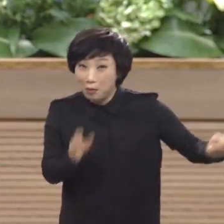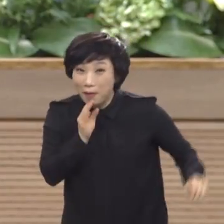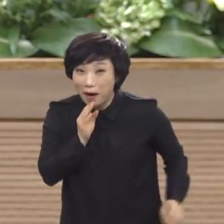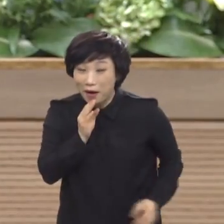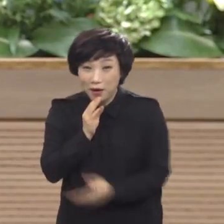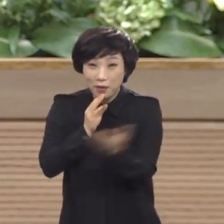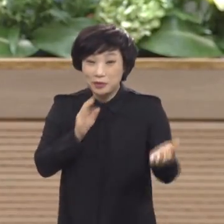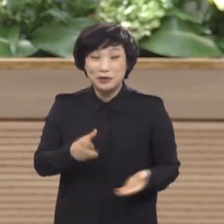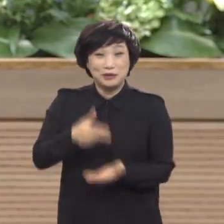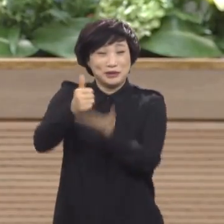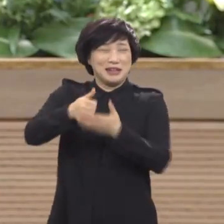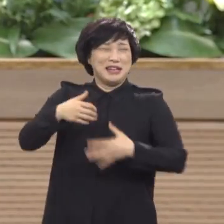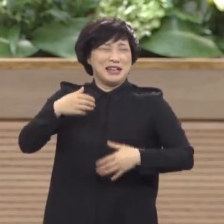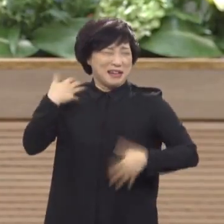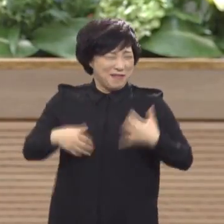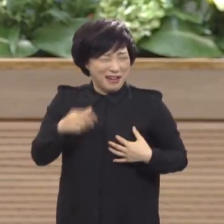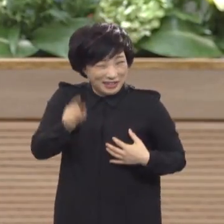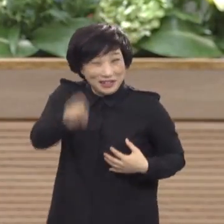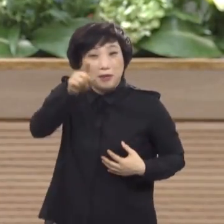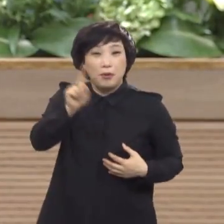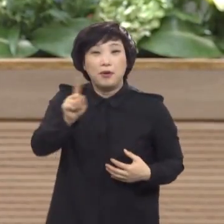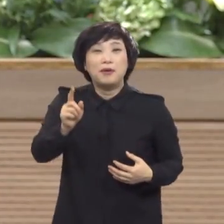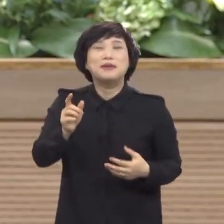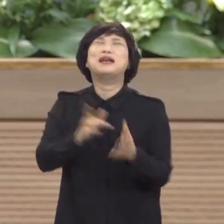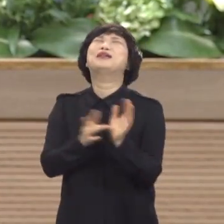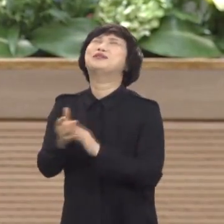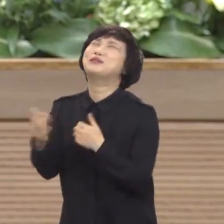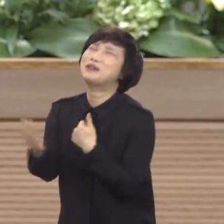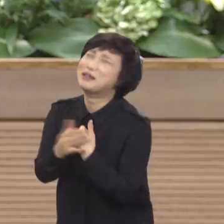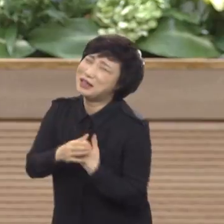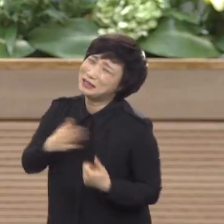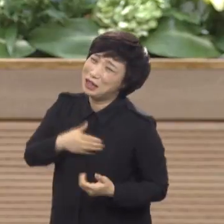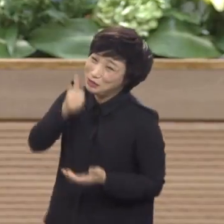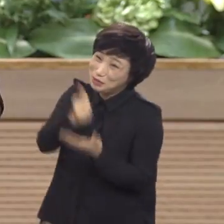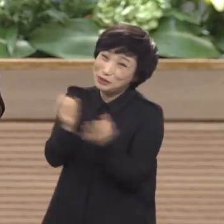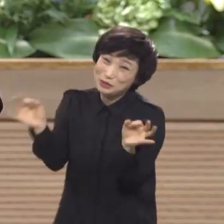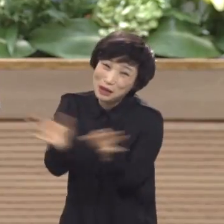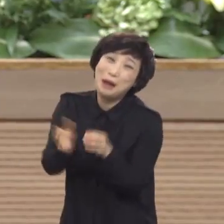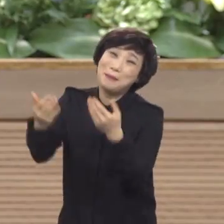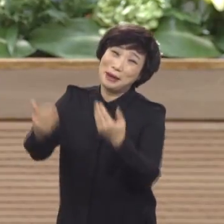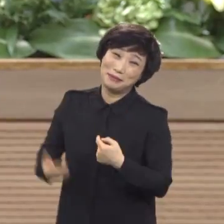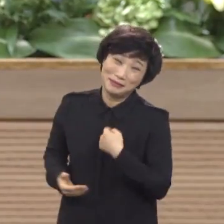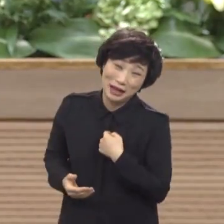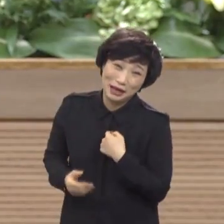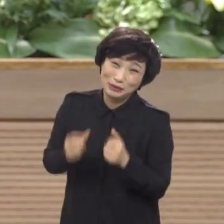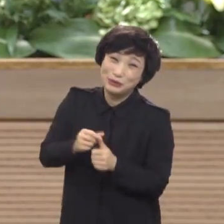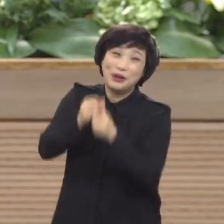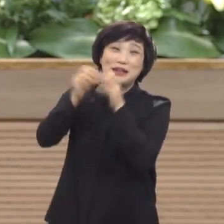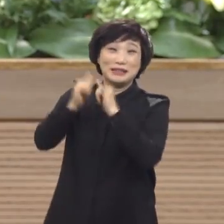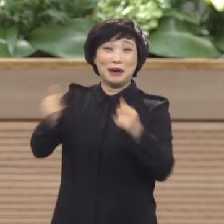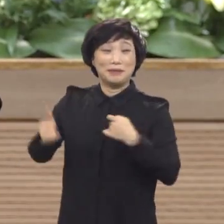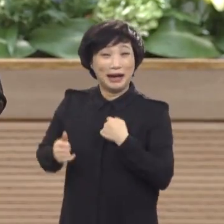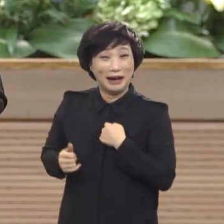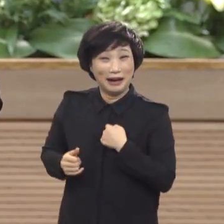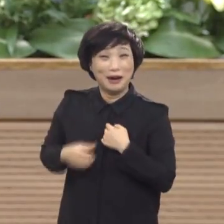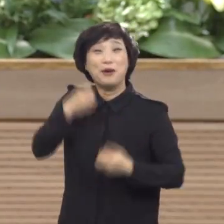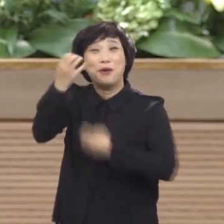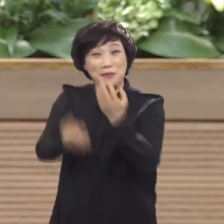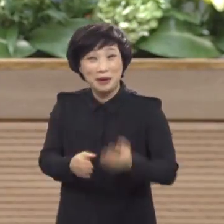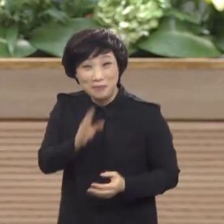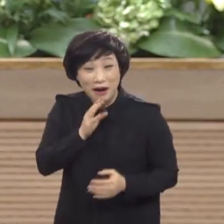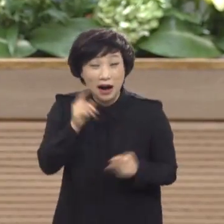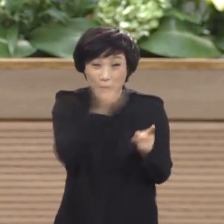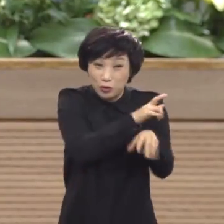가장 기뻐하시는 것이 무엇이겠어? 나는 예수로 속죄함 받았습니다. 구원 받았습니다.